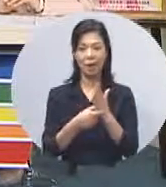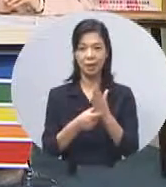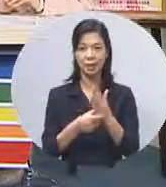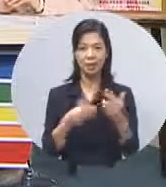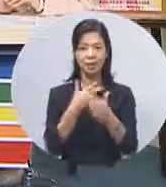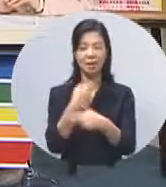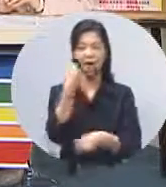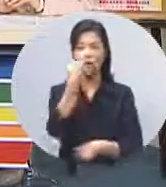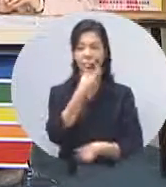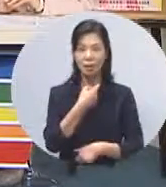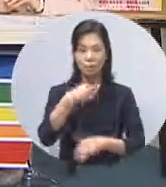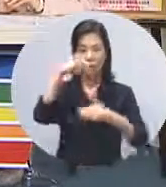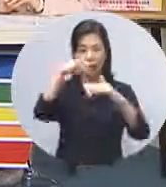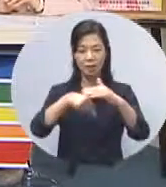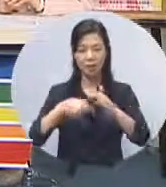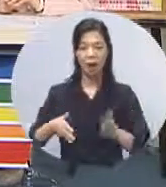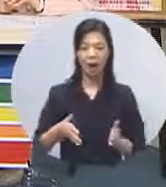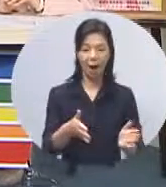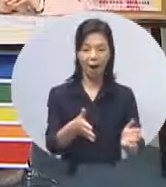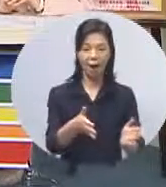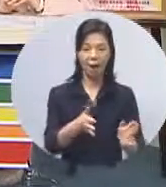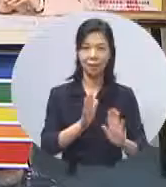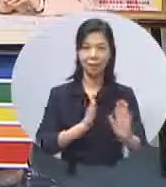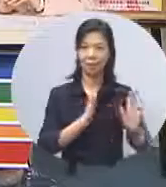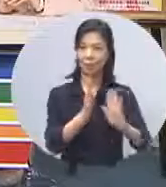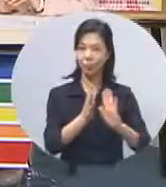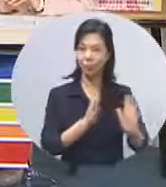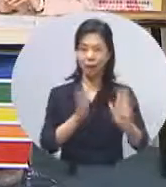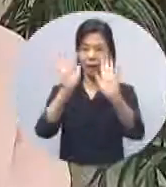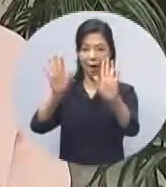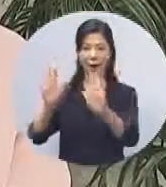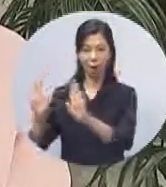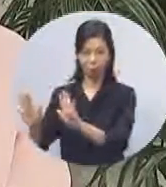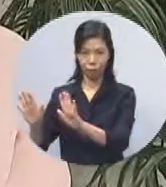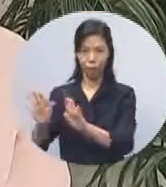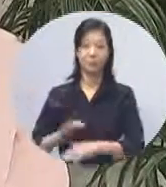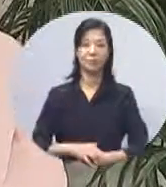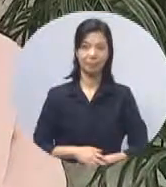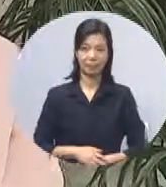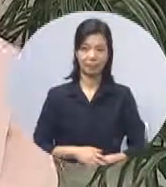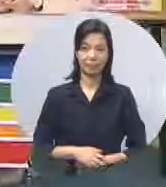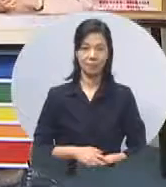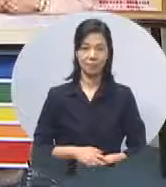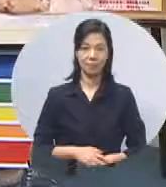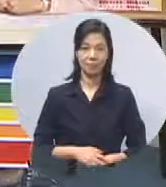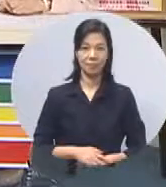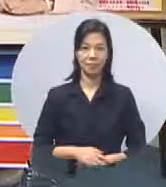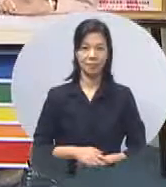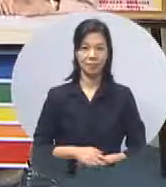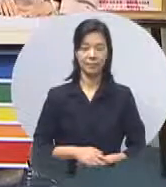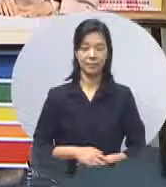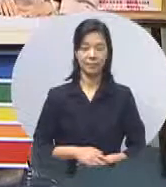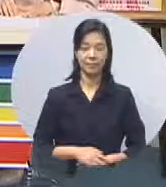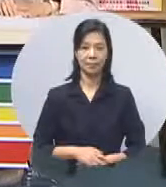するなど、さまざまな行事やイベントを予定しております。その中で